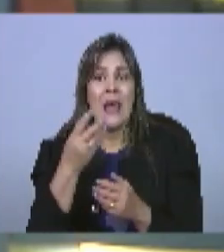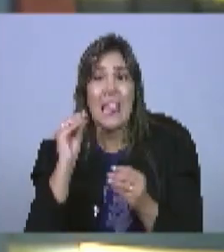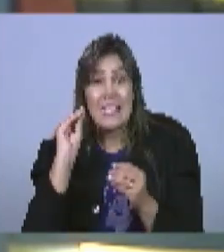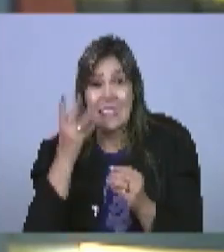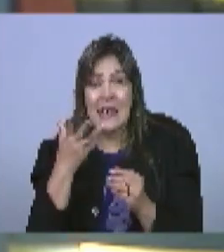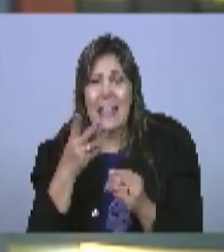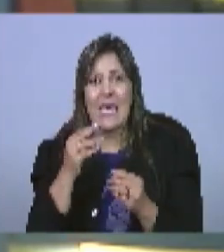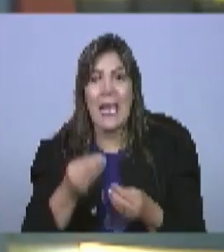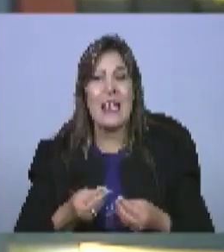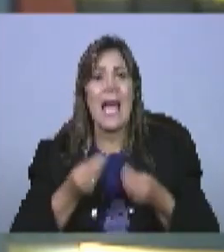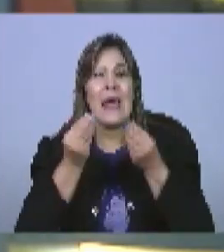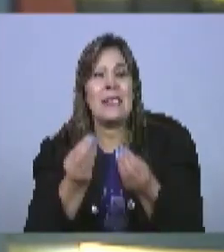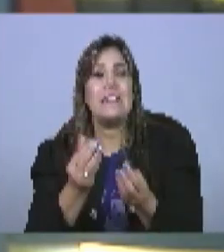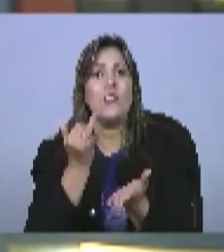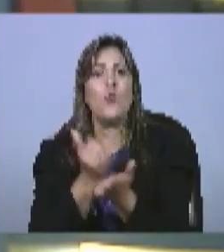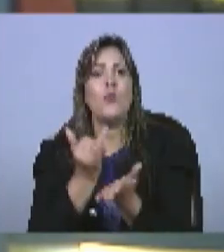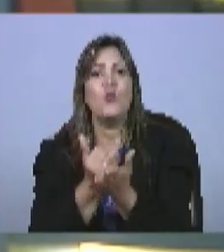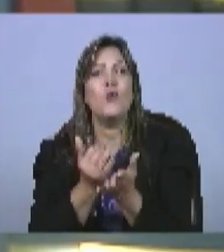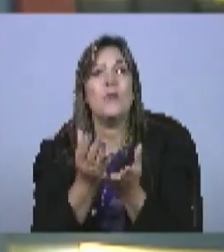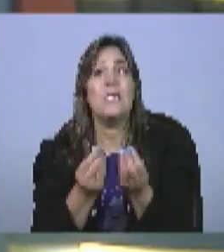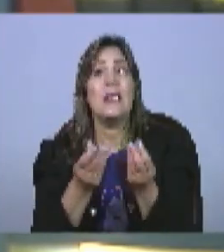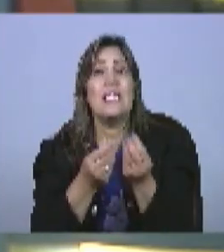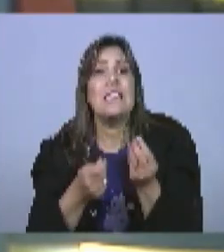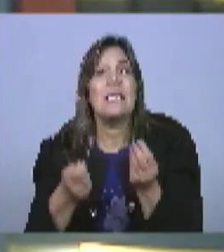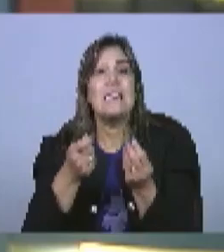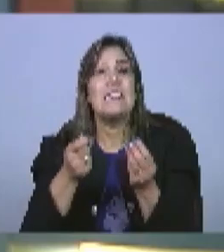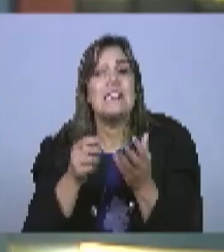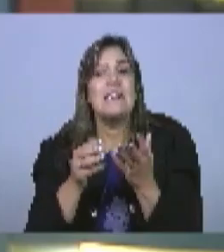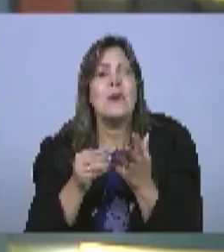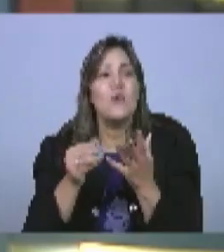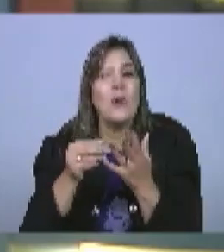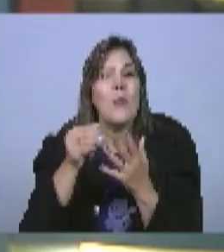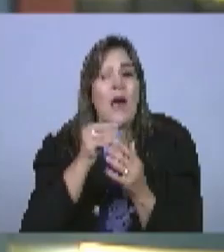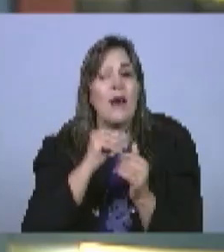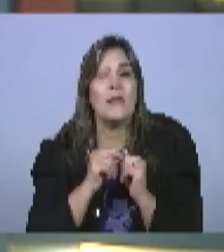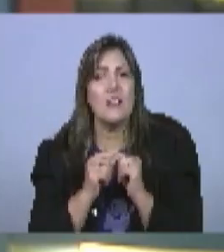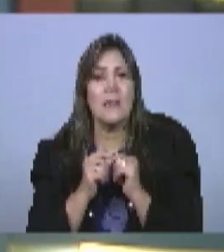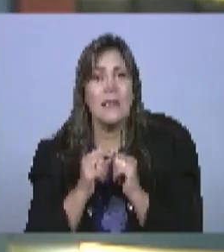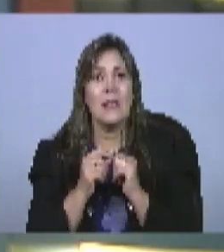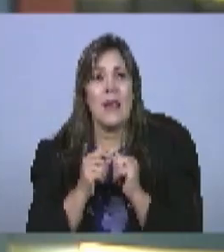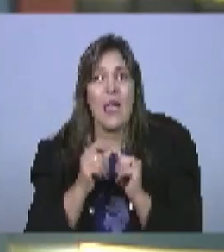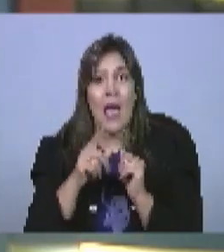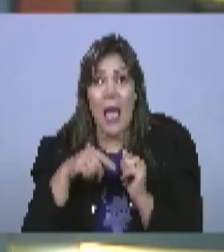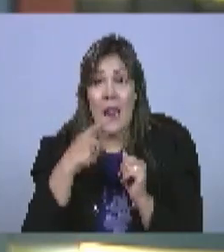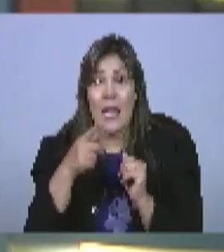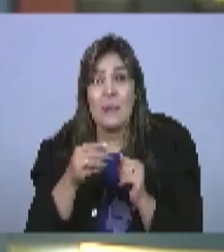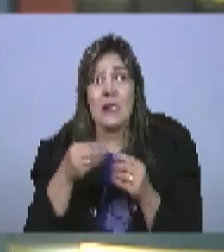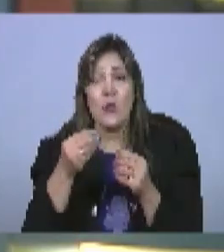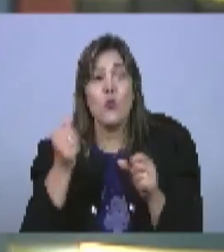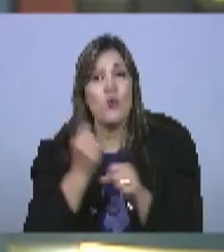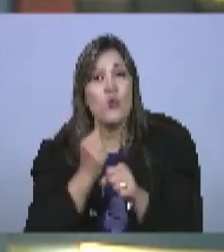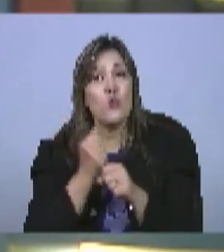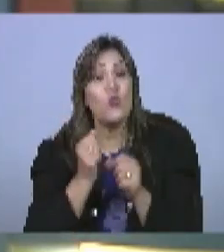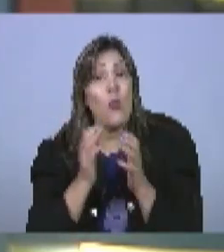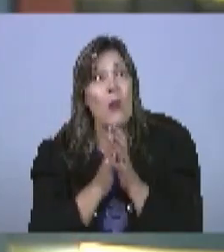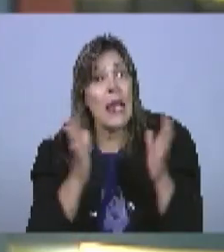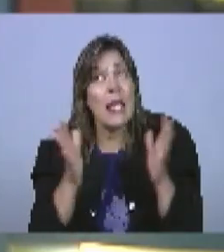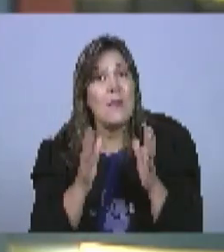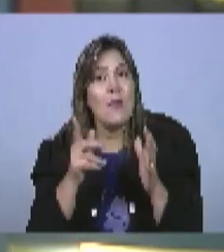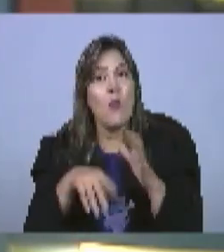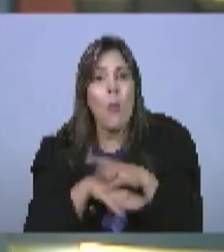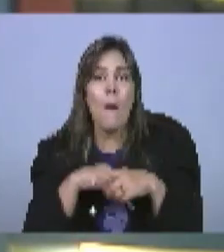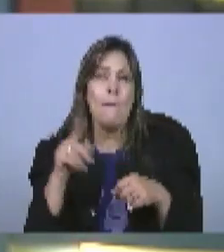ازاي ان انا ادي له دايما مسؤوليات متدرجه يعني ما ينفعش ان انا اتمنه على عمل كبير فما